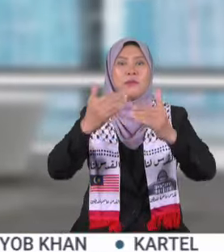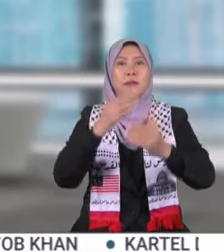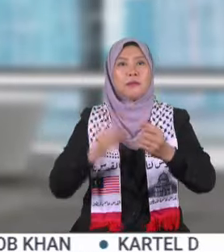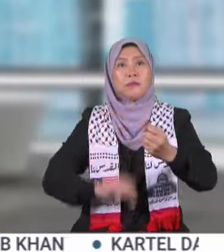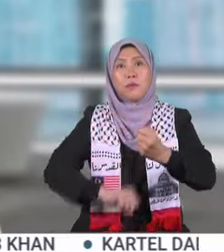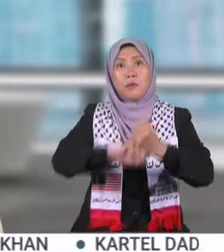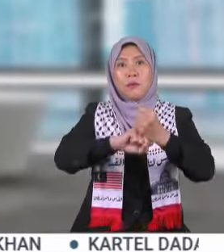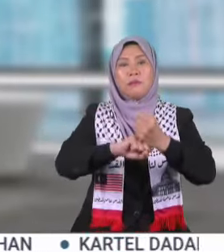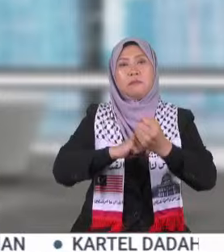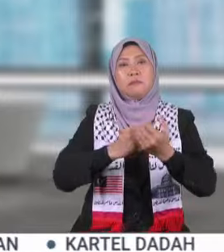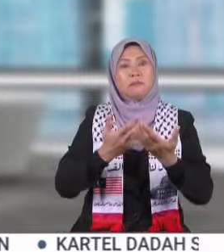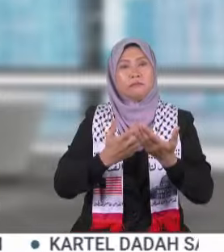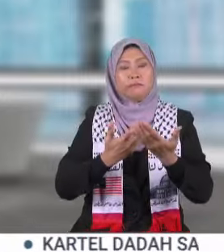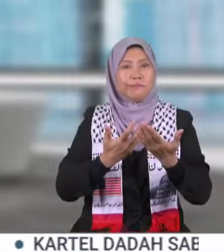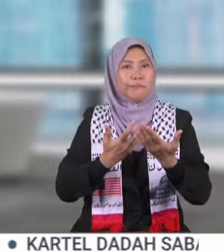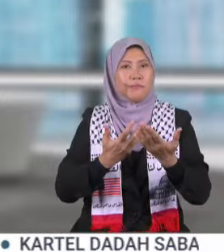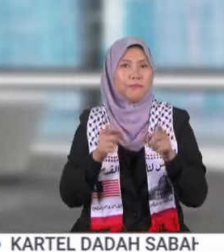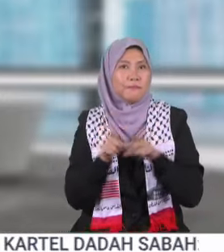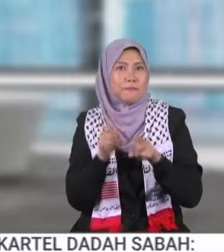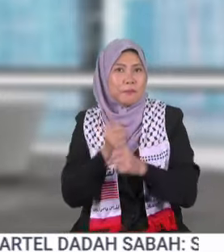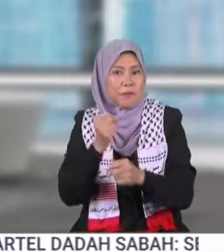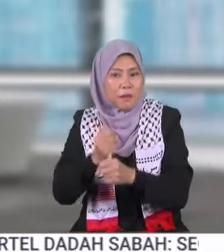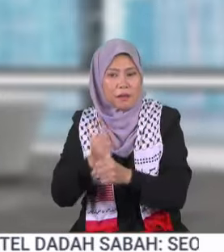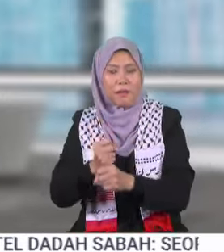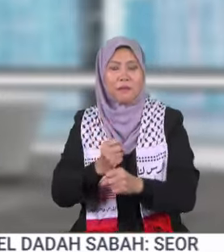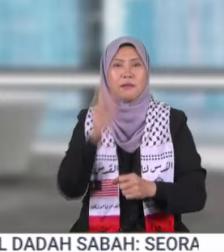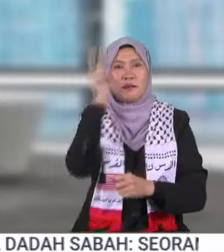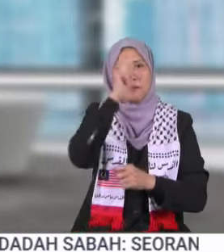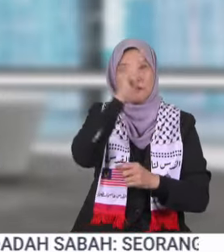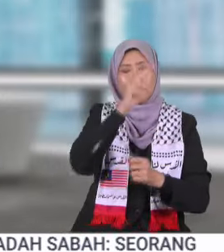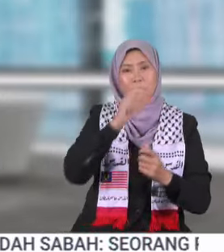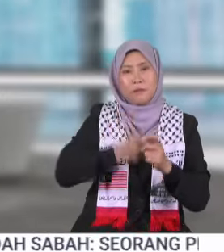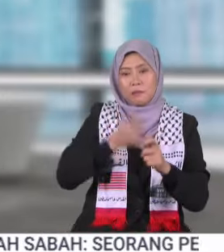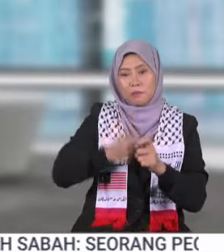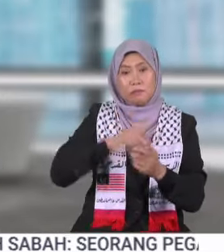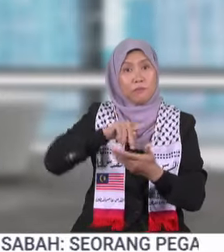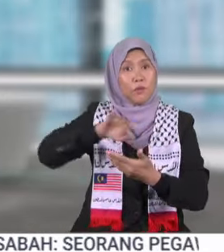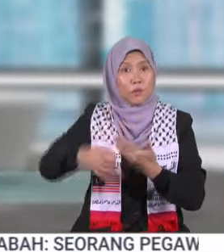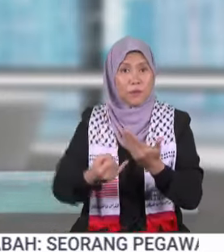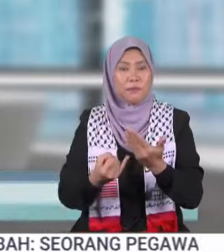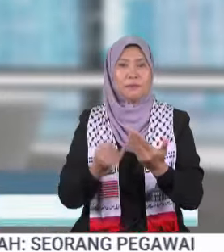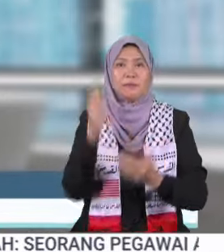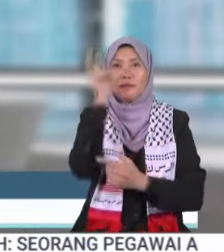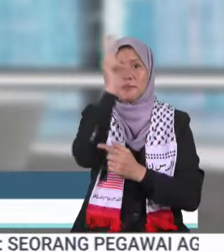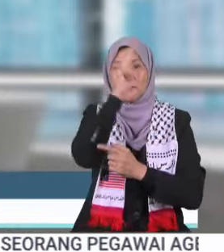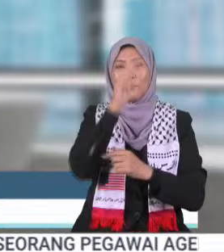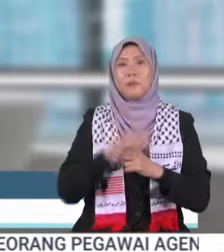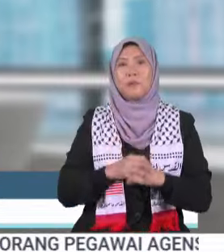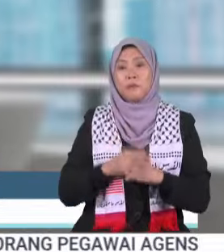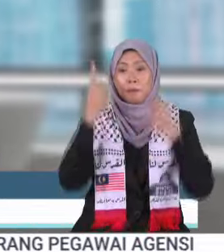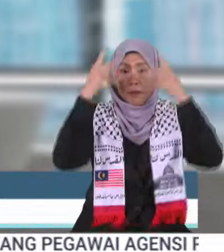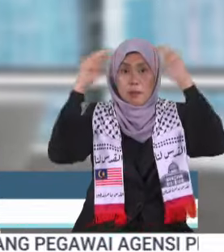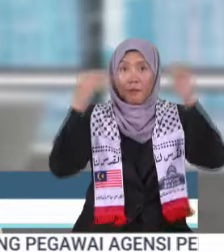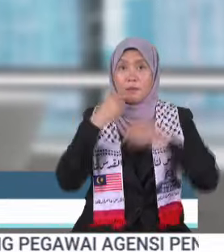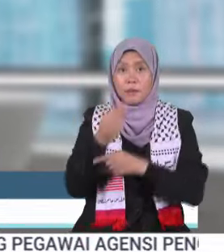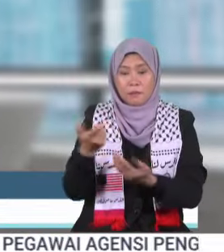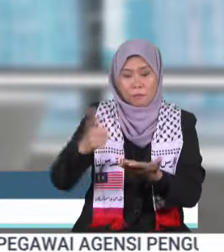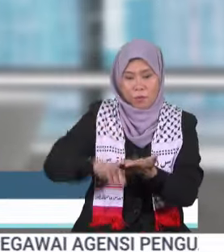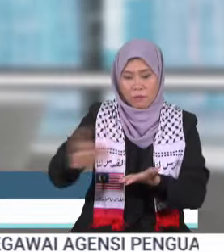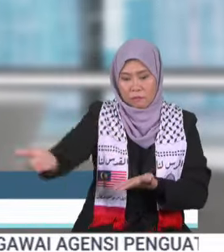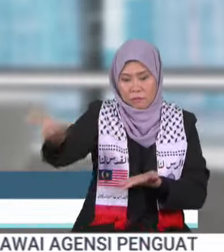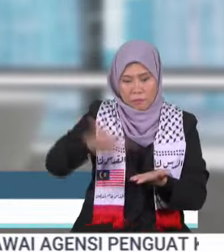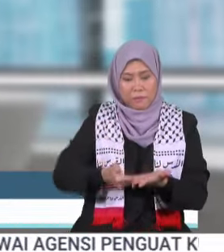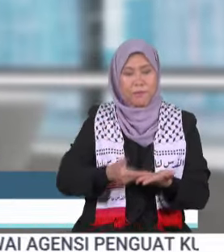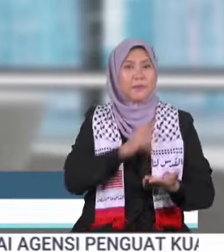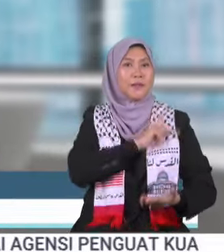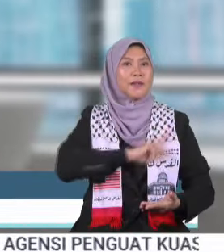sumbangan penjawat awam dalam melaksanakan setiap projek kerajaan Perdana Menteri berkata laporan berkenaan perlu dikemukakan kepada